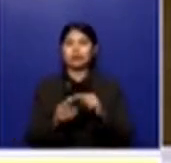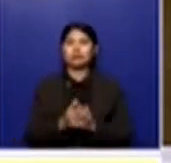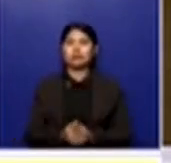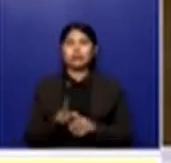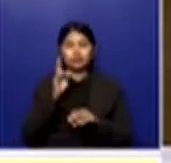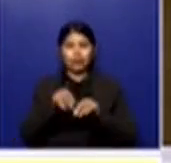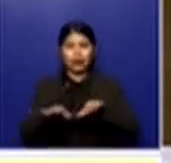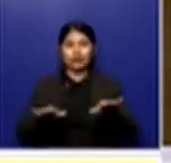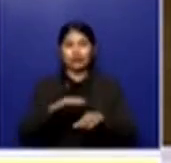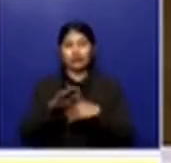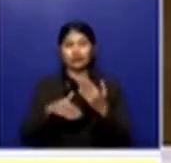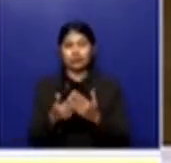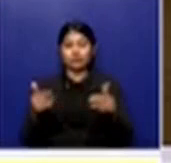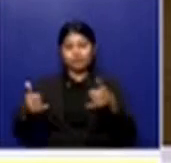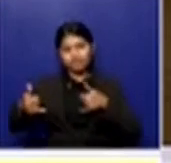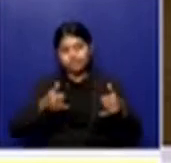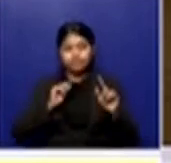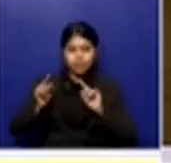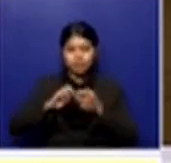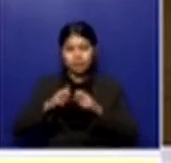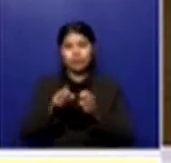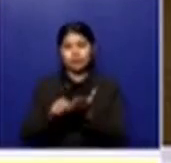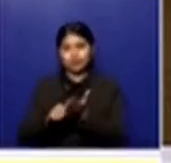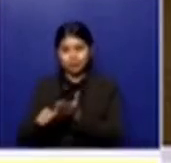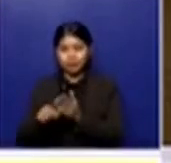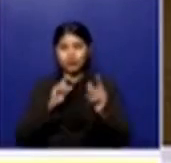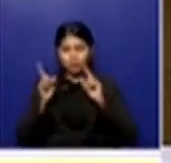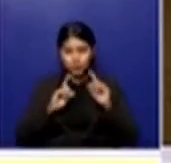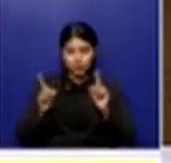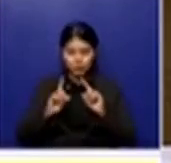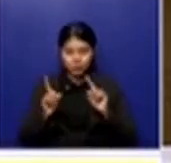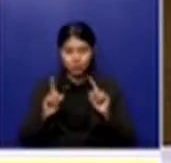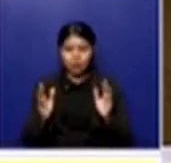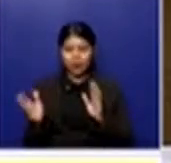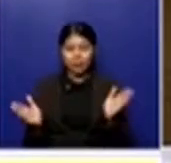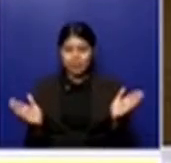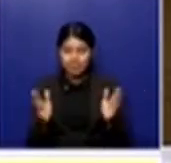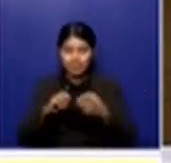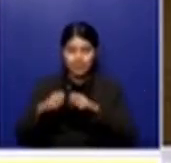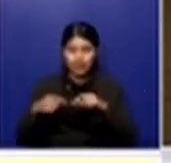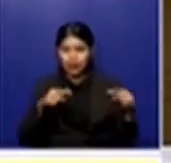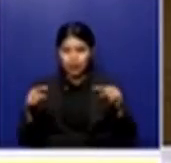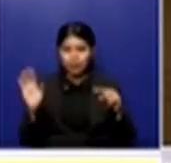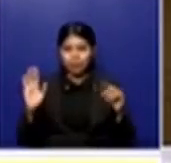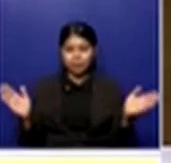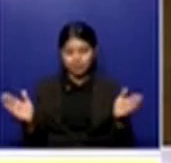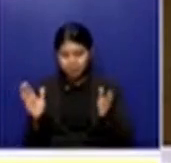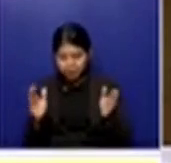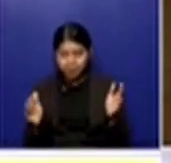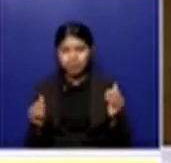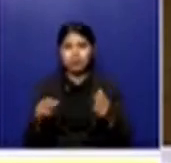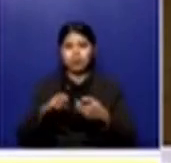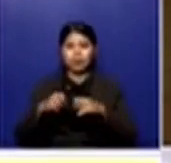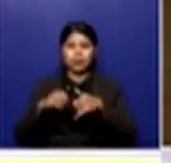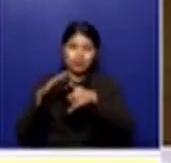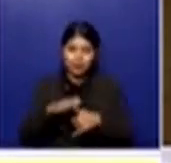แอร์ทั้งหมดเพราะนี้เพราะฉะนั้นก็ยืนยันได้ว่าสันติวิธีหรือการประคับประคองความขัดแย้งไม่ให้แปรเปลี่ยนไปเป็นความรุน